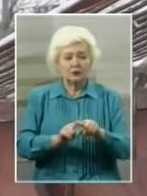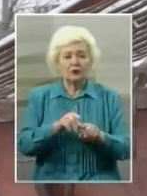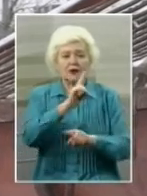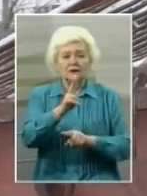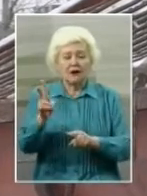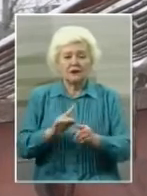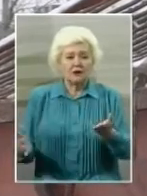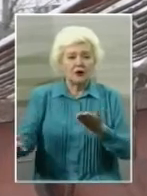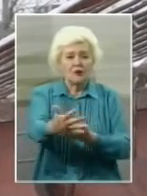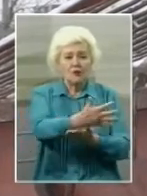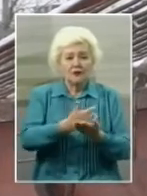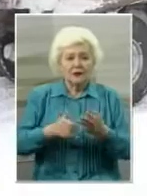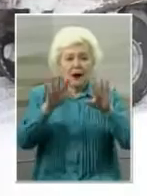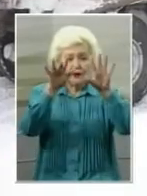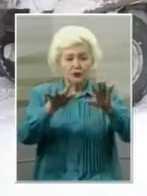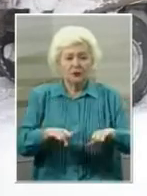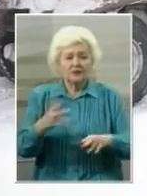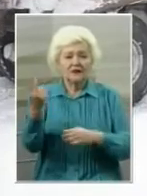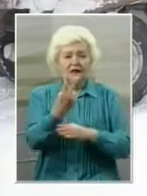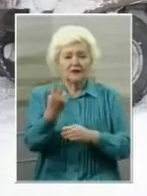які убирають сніг. 2